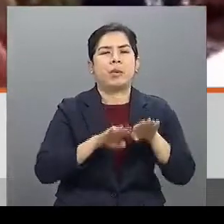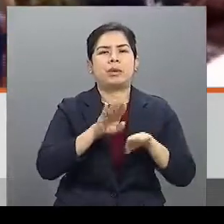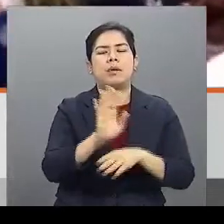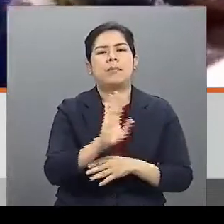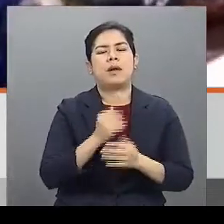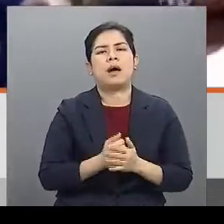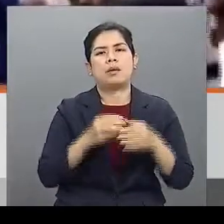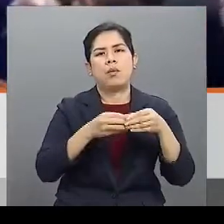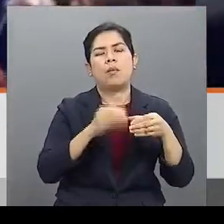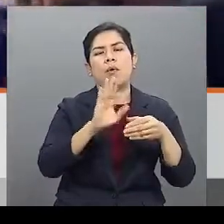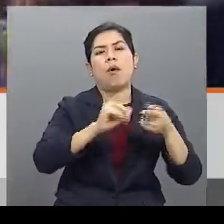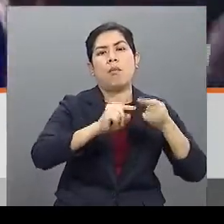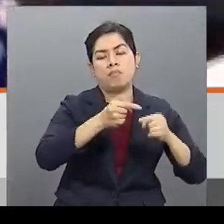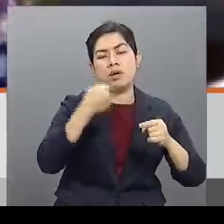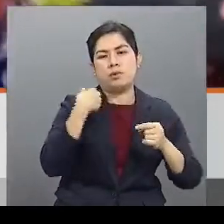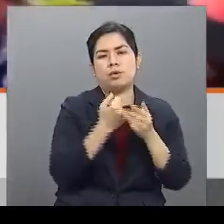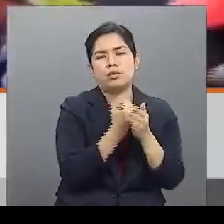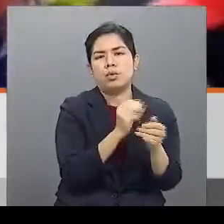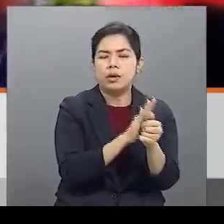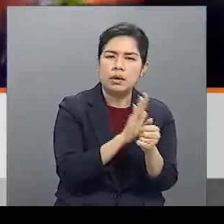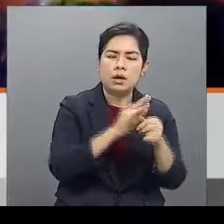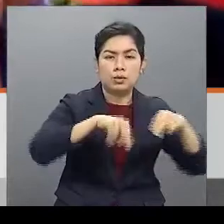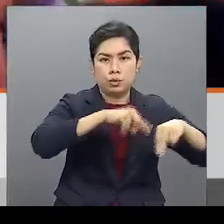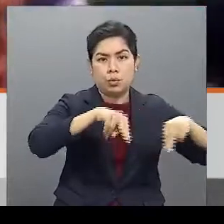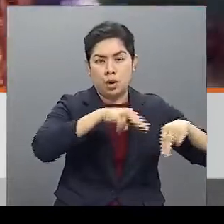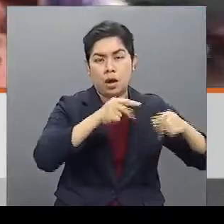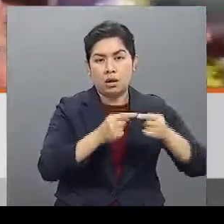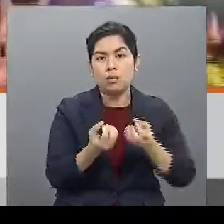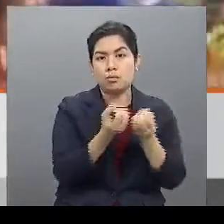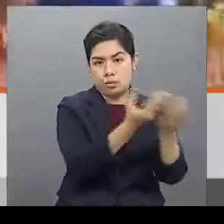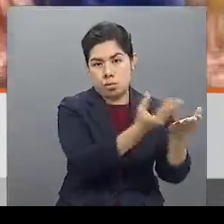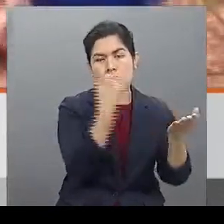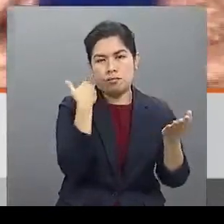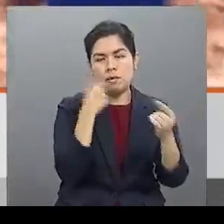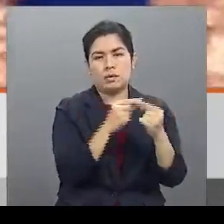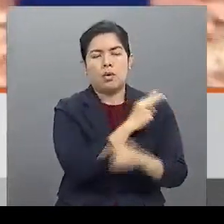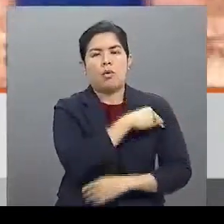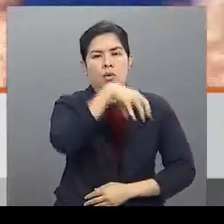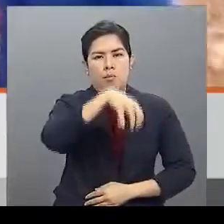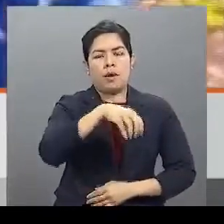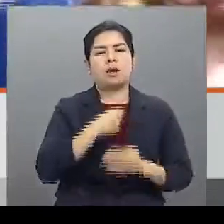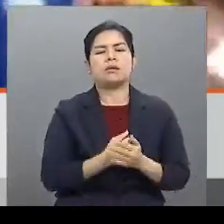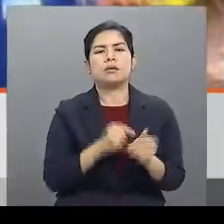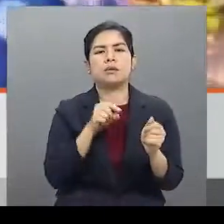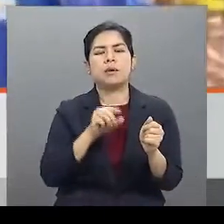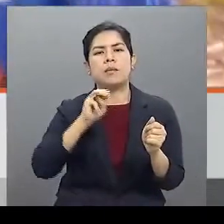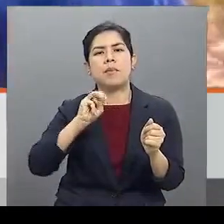การปฐมพยาบาลแล้วก็นำตัวออกจากป่าส่งโรงพยาบาลแม่วงขณะนี้อาการปลอดภัยแล้ว